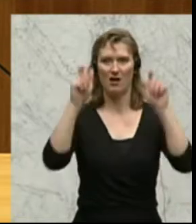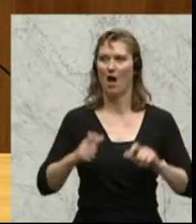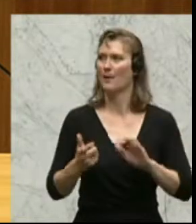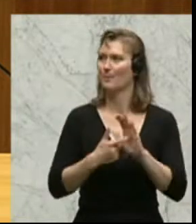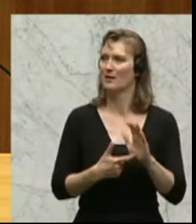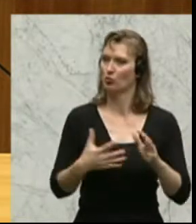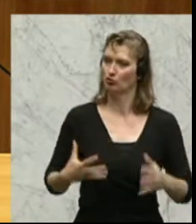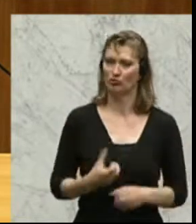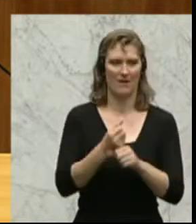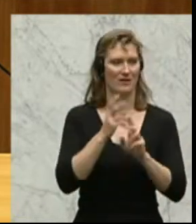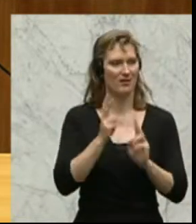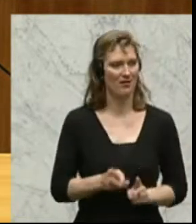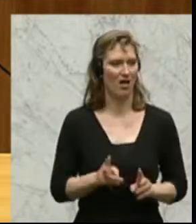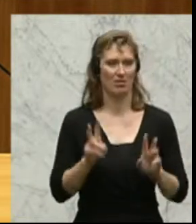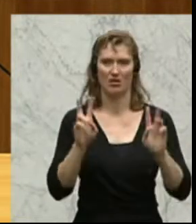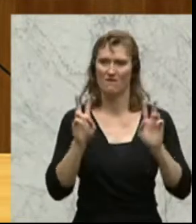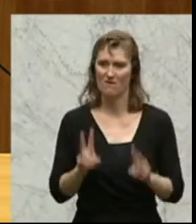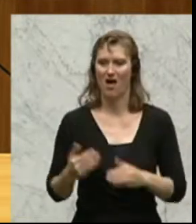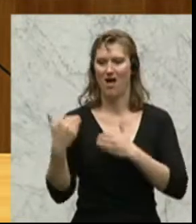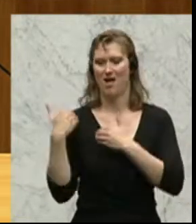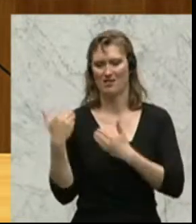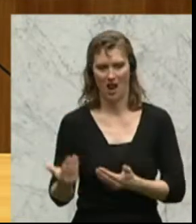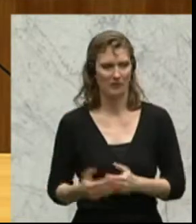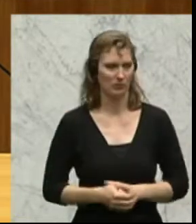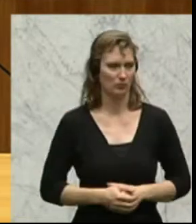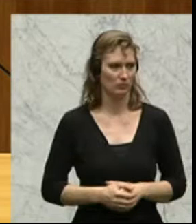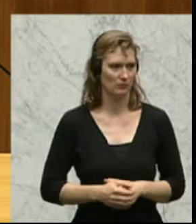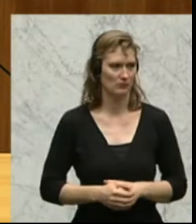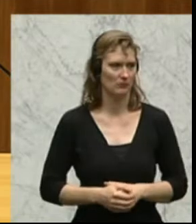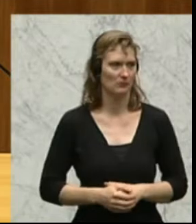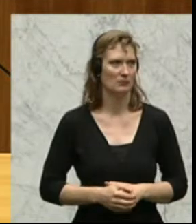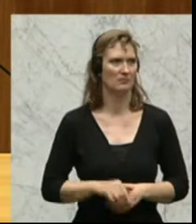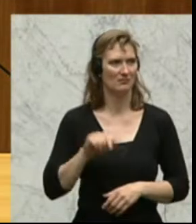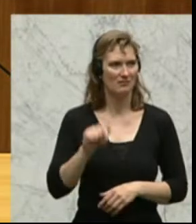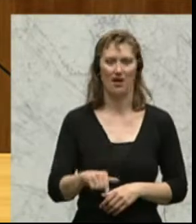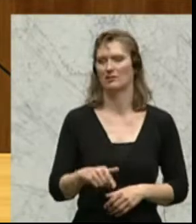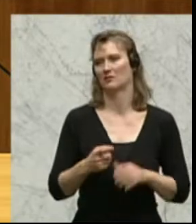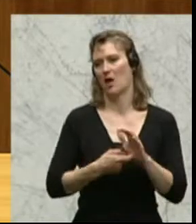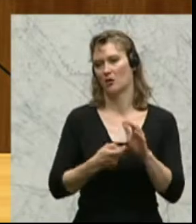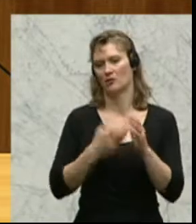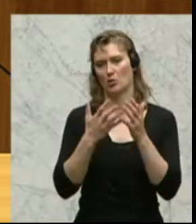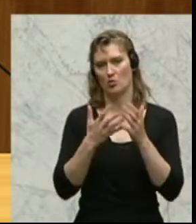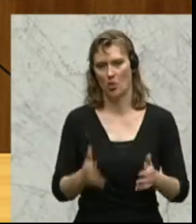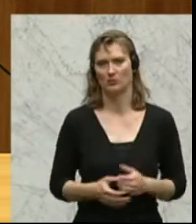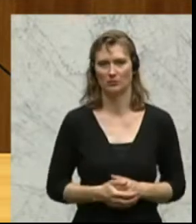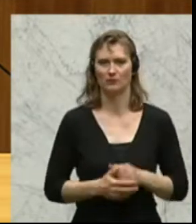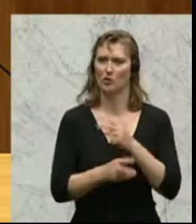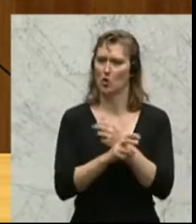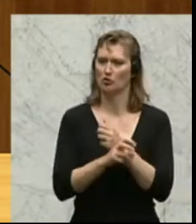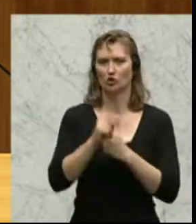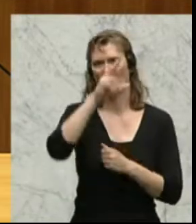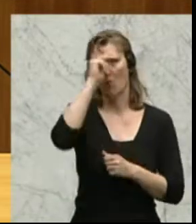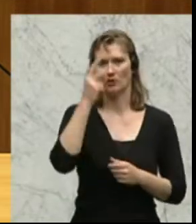wir dann tatsächlich zu einer Entlastung kommen können. Das ist die große Herausforderung. Und die Österreichische Volkspartei war immer die